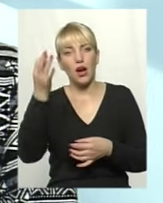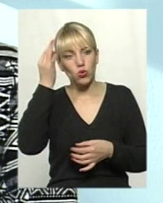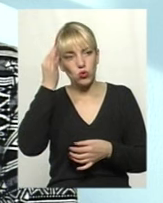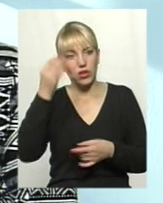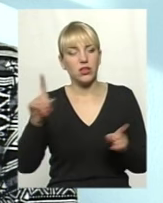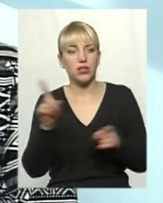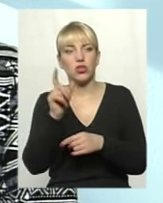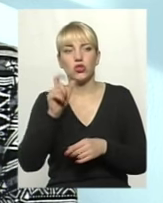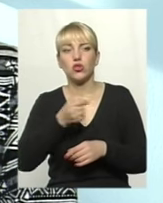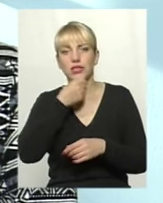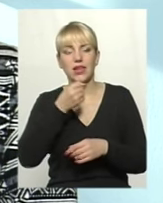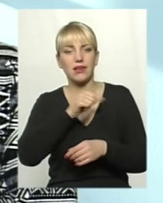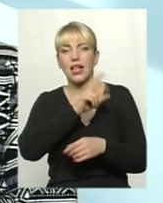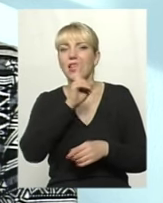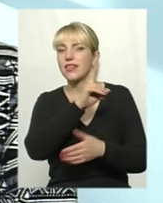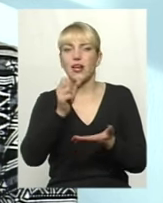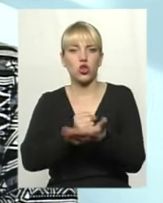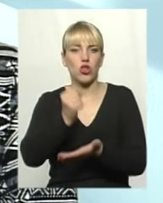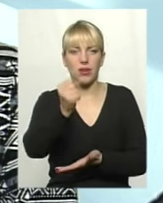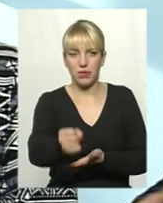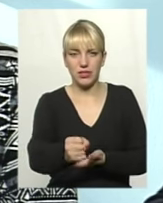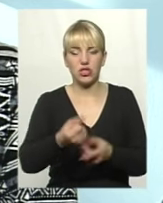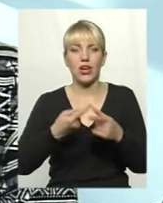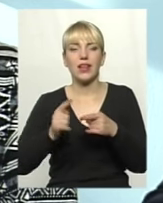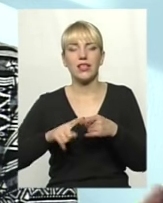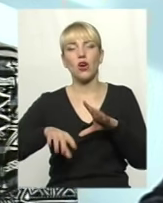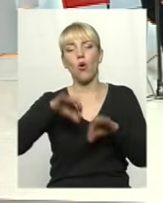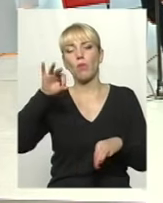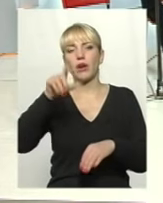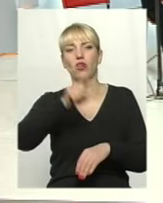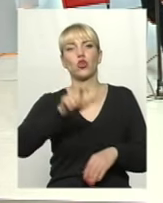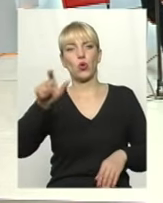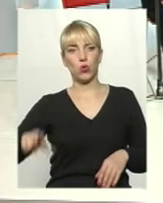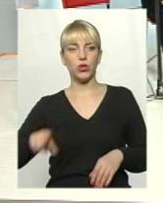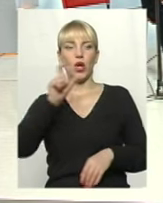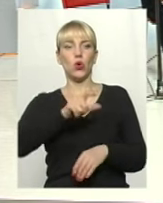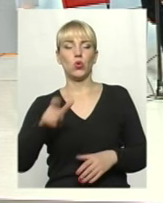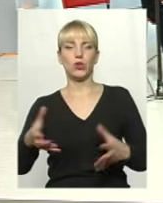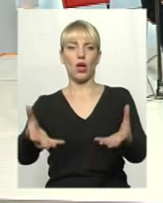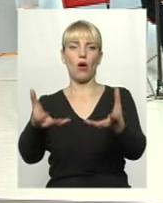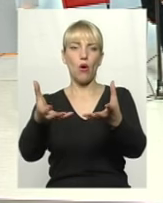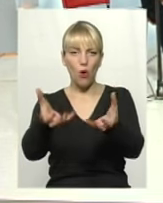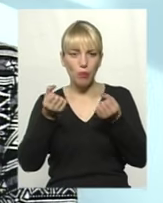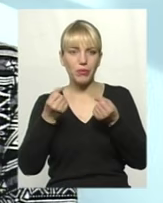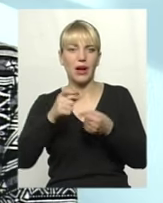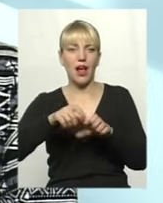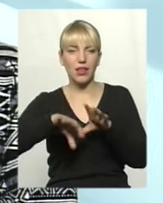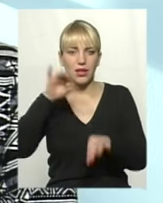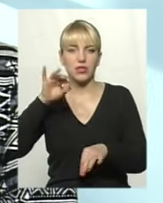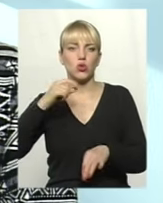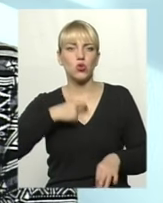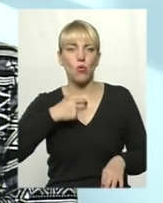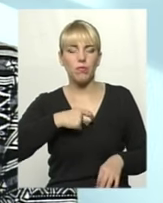що старост ніхто не призначав. Їх обирали люди. Люди обрали собі владу. І вибачте, якщо